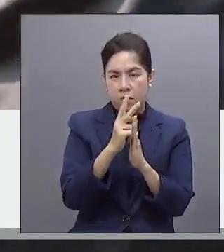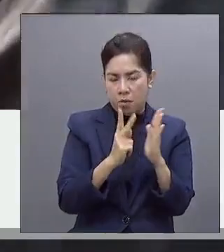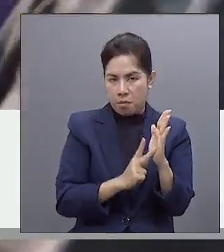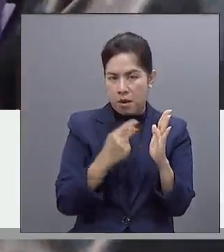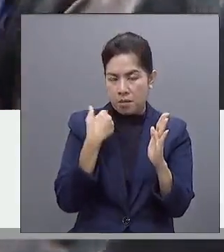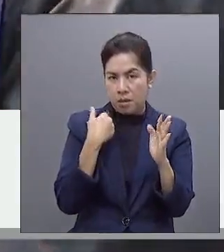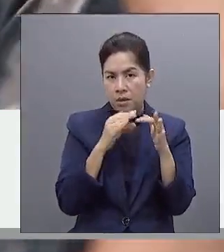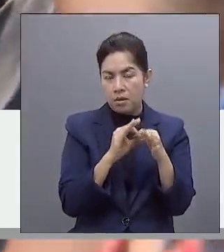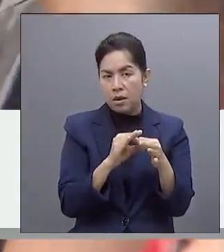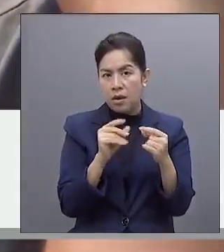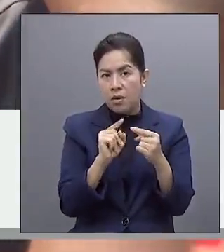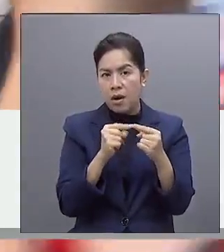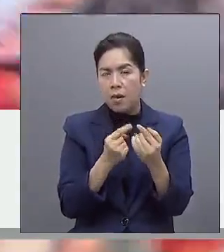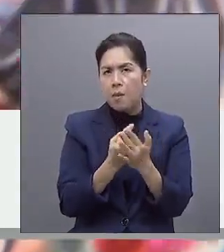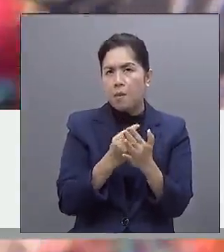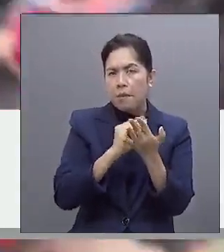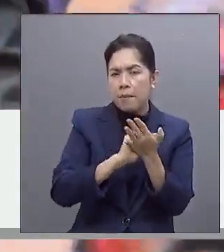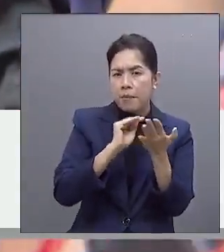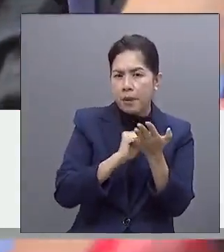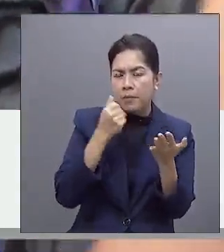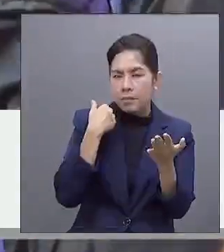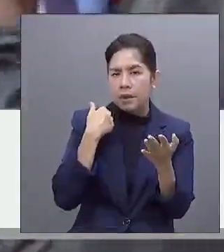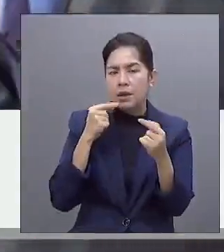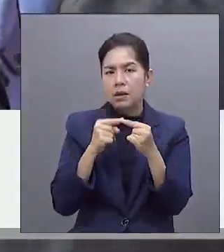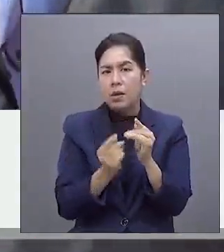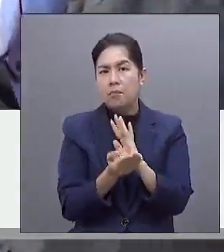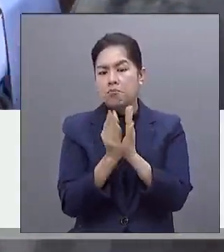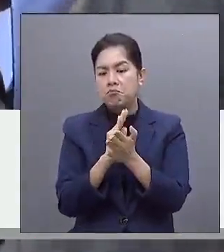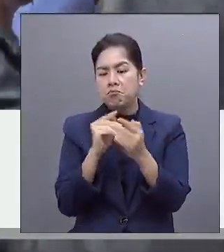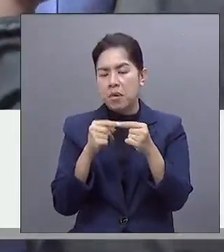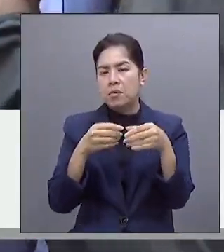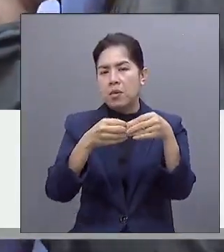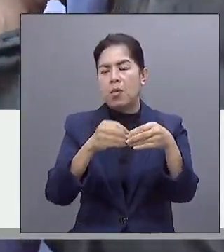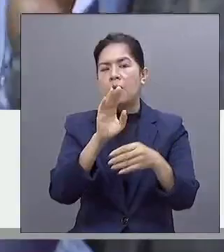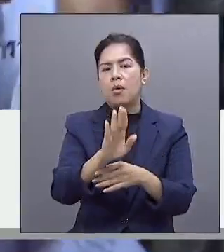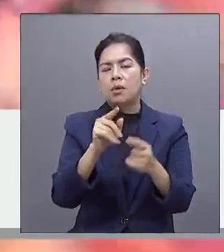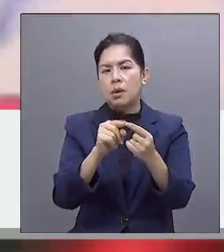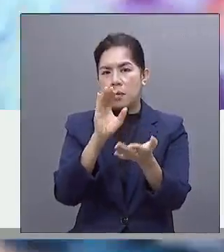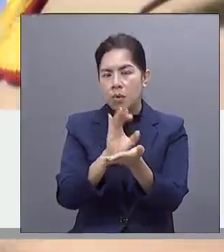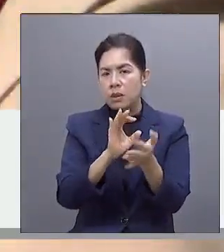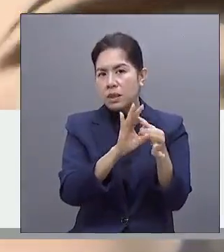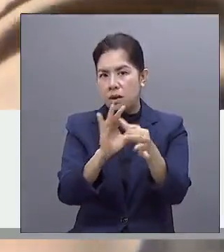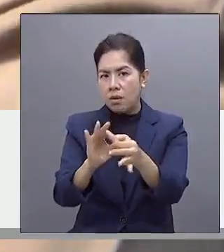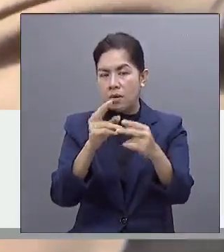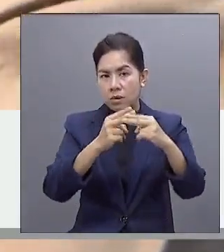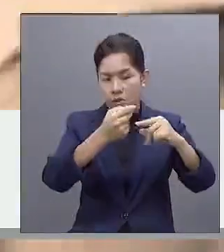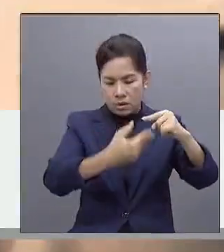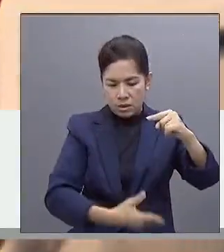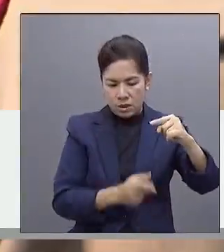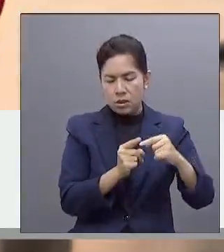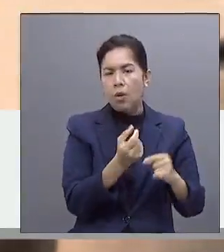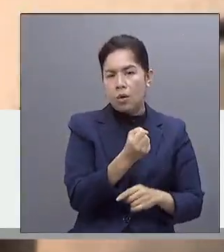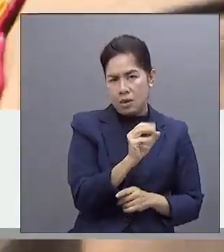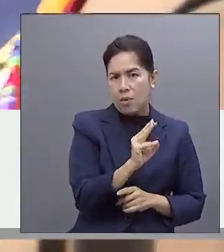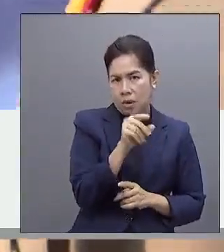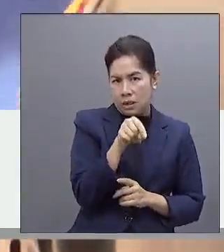มีเส้นทางทางการเงินที่เชื่อมโยงไปยังเครือข่ายที่มีนายตำรวจเข้าไปเกี่ยวข้องทั้งรายชื่อ16นายที่เอามาอ้าง